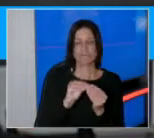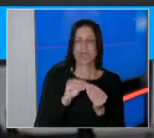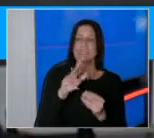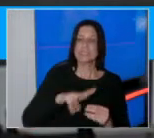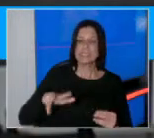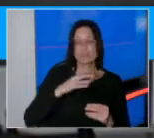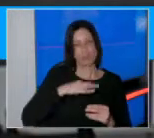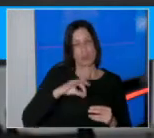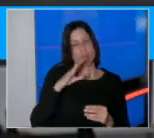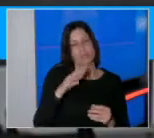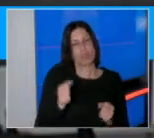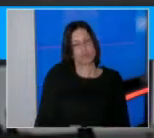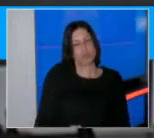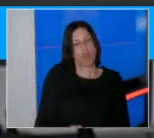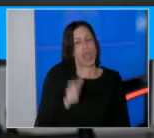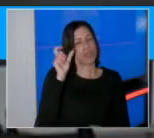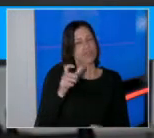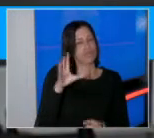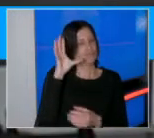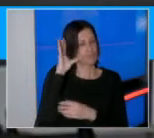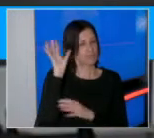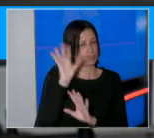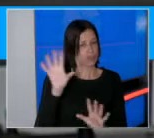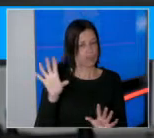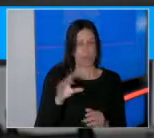ממושמע, בסך הכל אנשים נענו להנחיות.